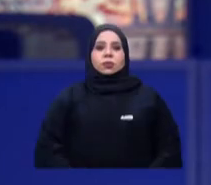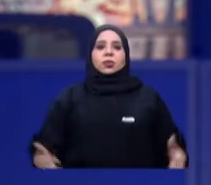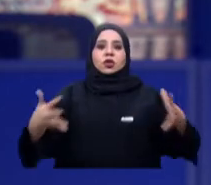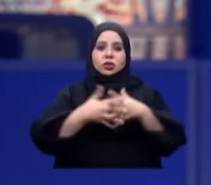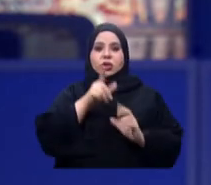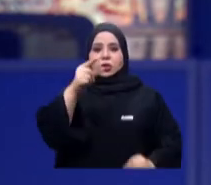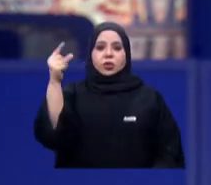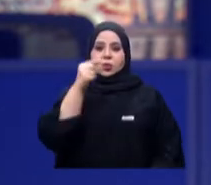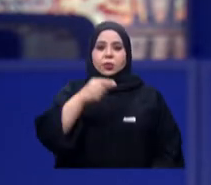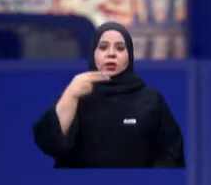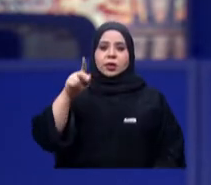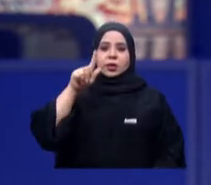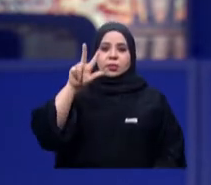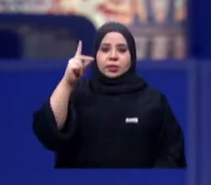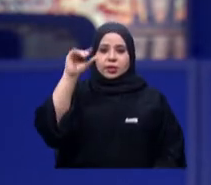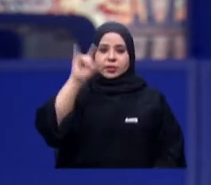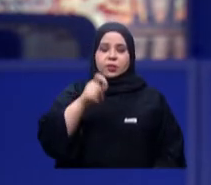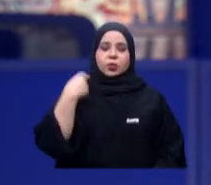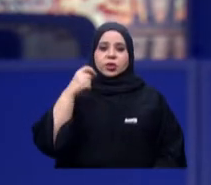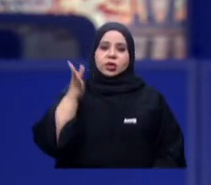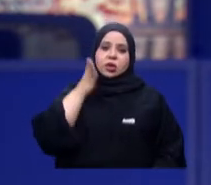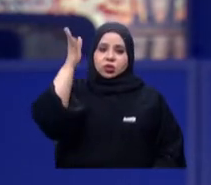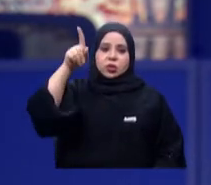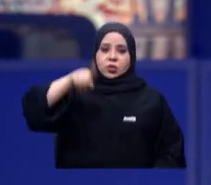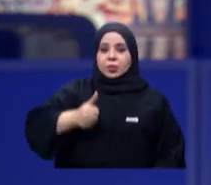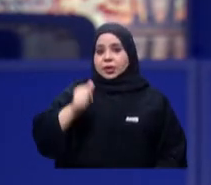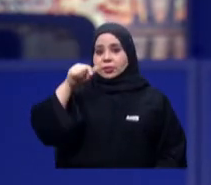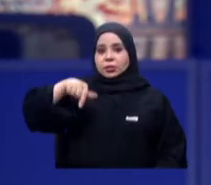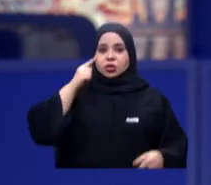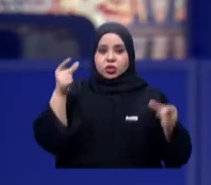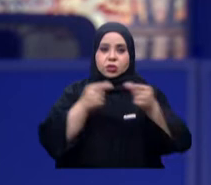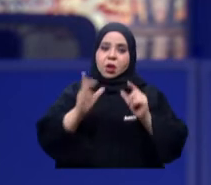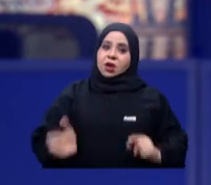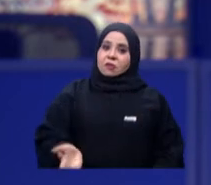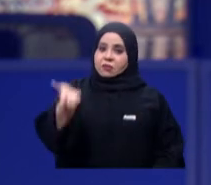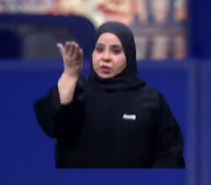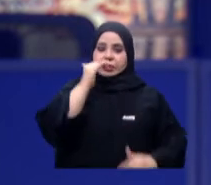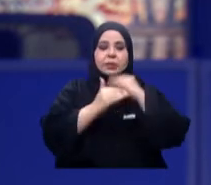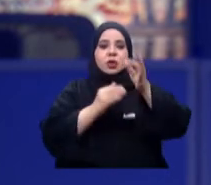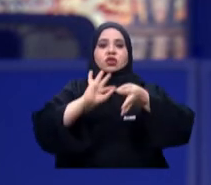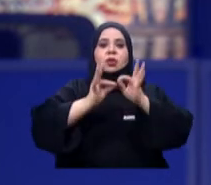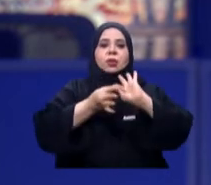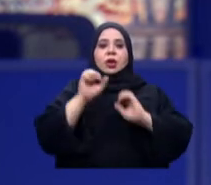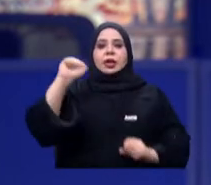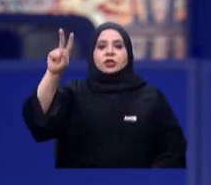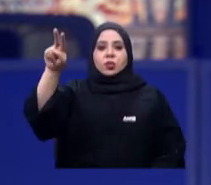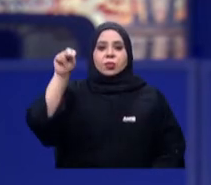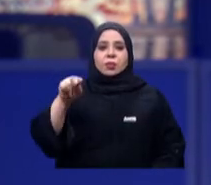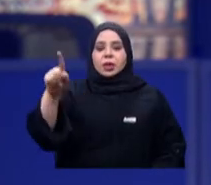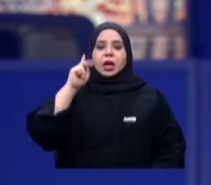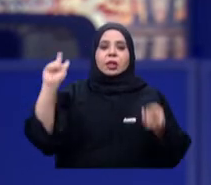شارك سعادة الدكتور عبد اللطيف بن راشد الزياني وزير الخارجية يوم أمس في الاجتماع رفيع المستوى للجمعية العامة للأمم